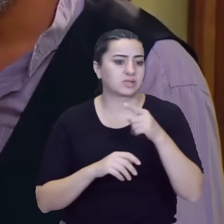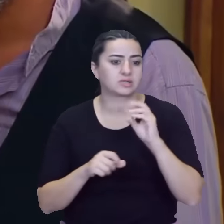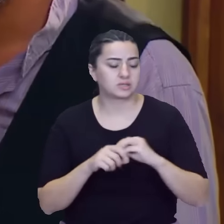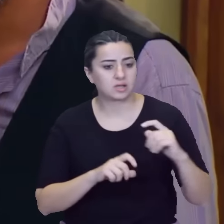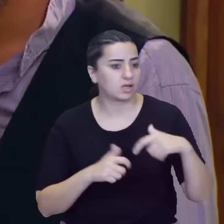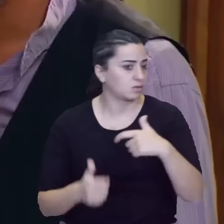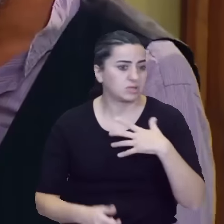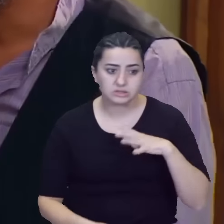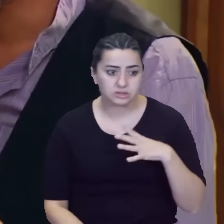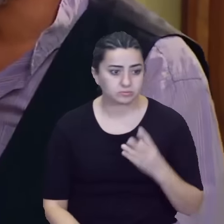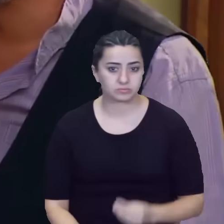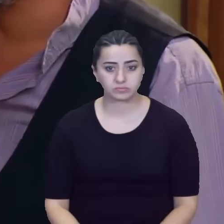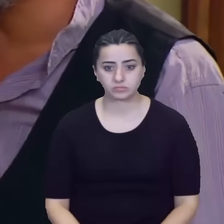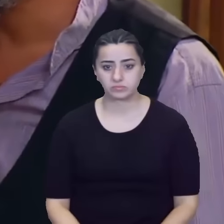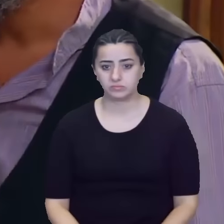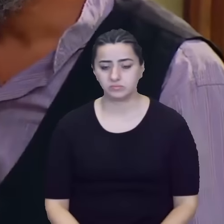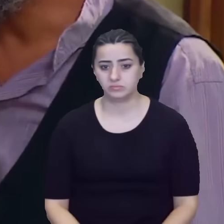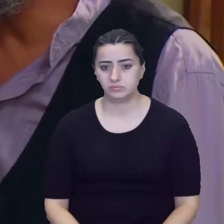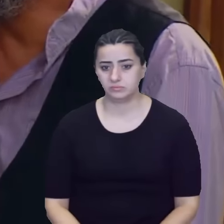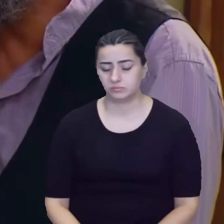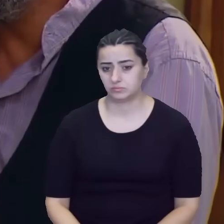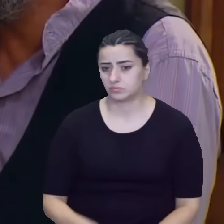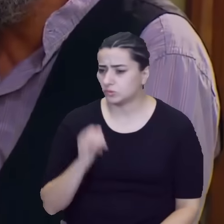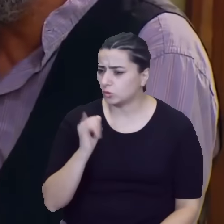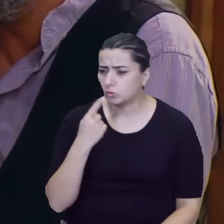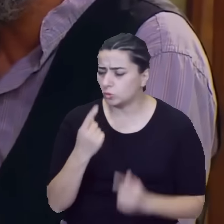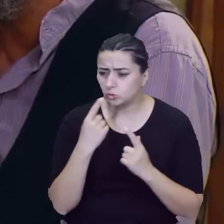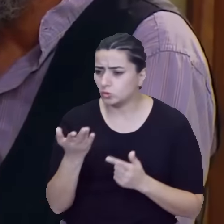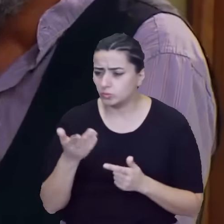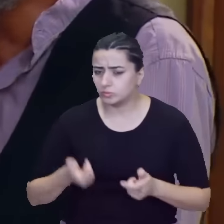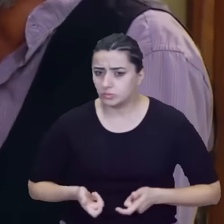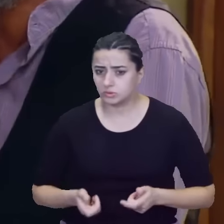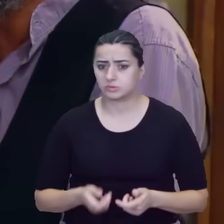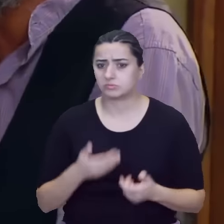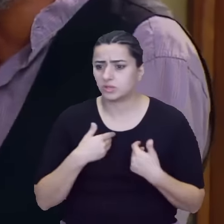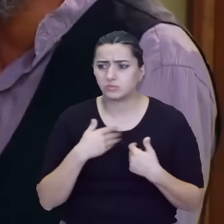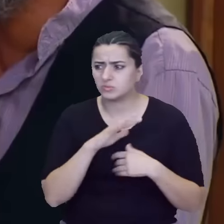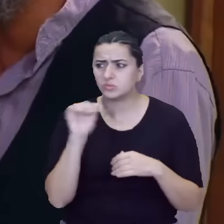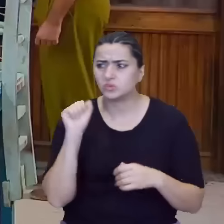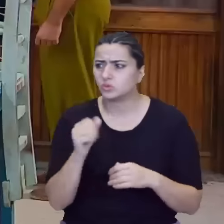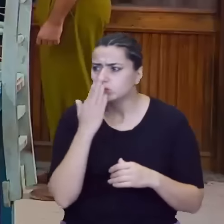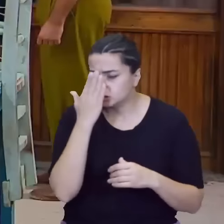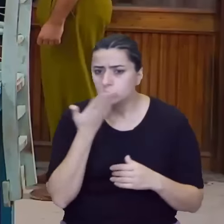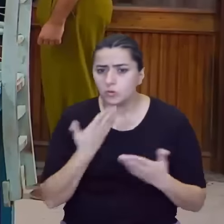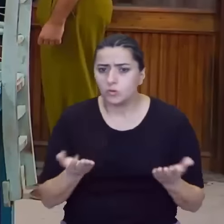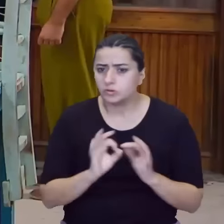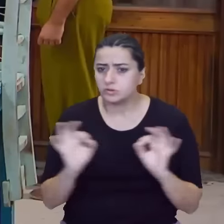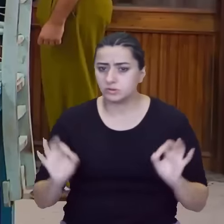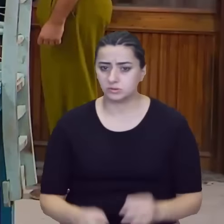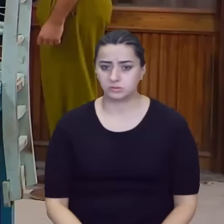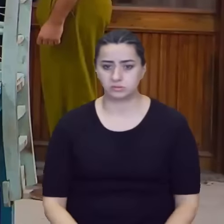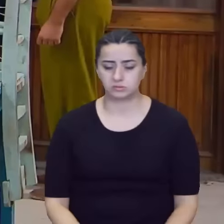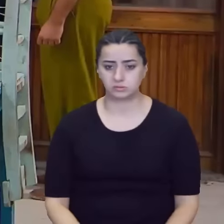üstüne atmak istediler Mesut. Allah Allah. Ya ne biçim konuşuyorsun Bekçi Bekir birader? Bizim kime yamamız olmuş ya? Kim böyle bir şey yapar